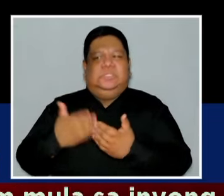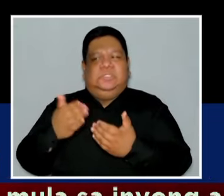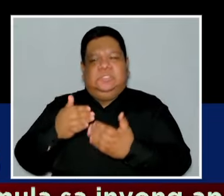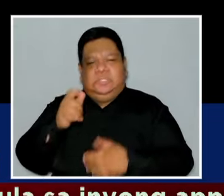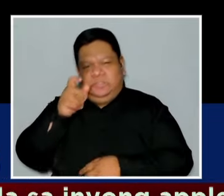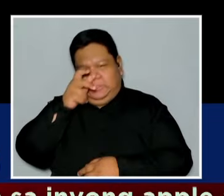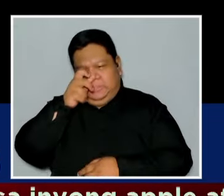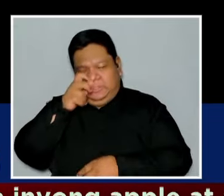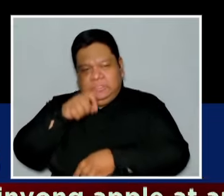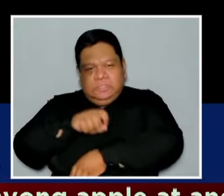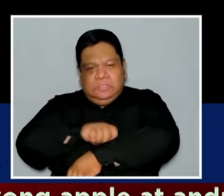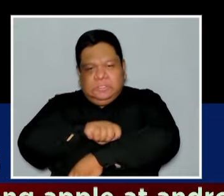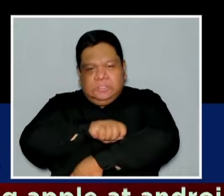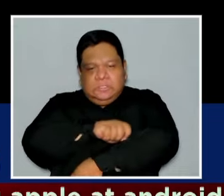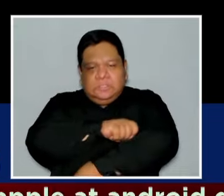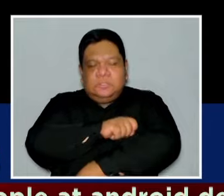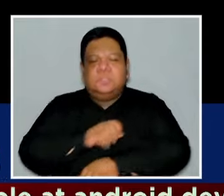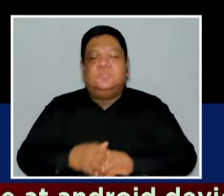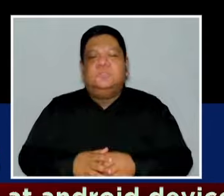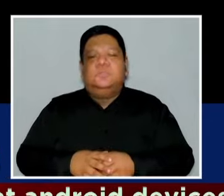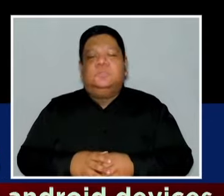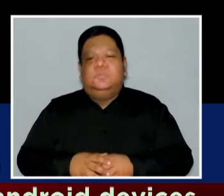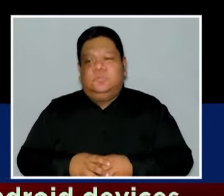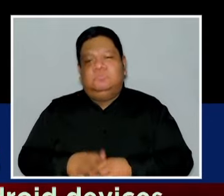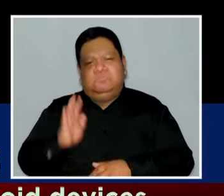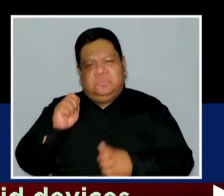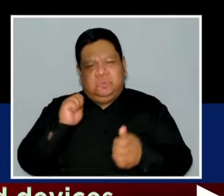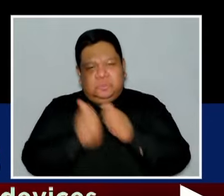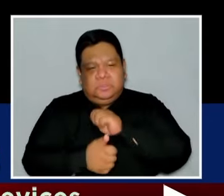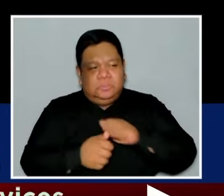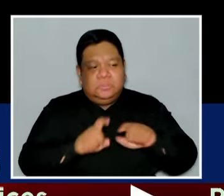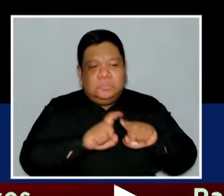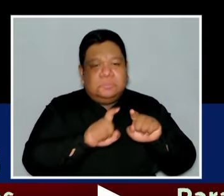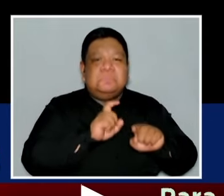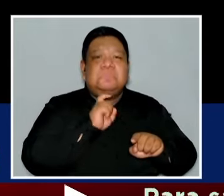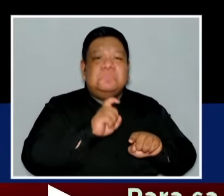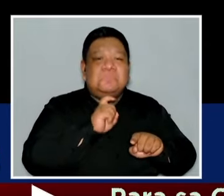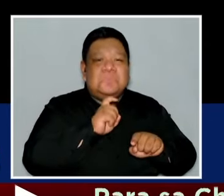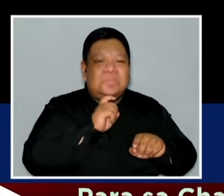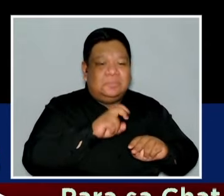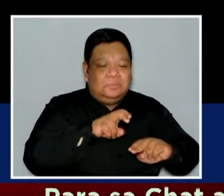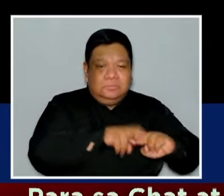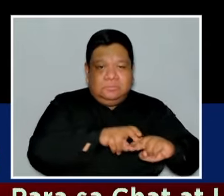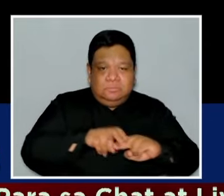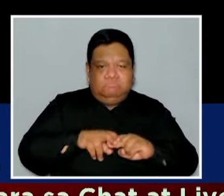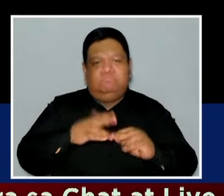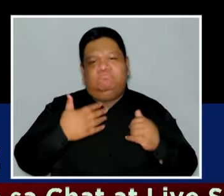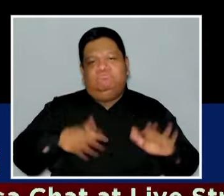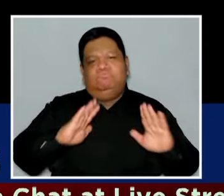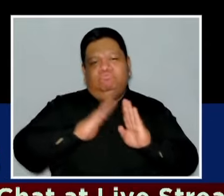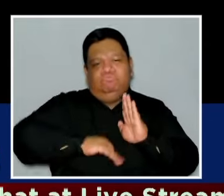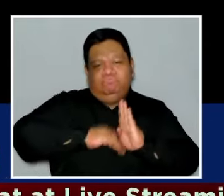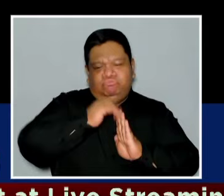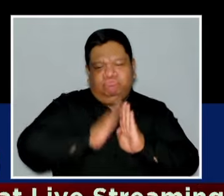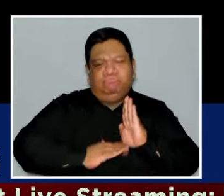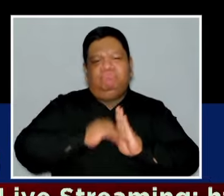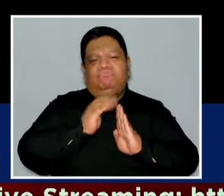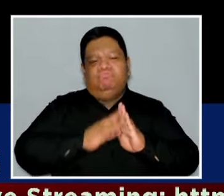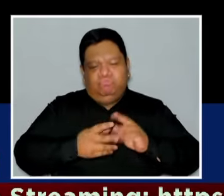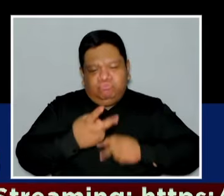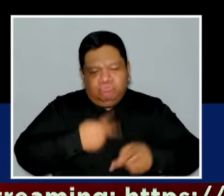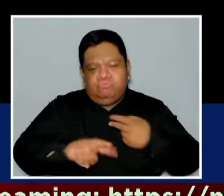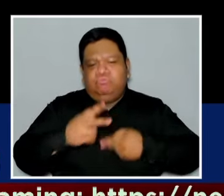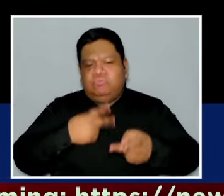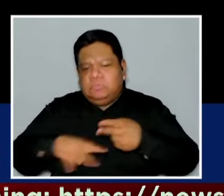surot. Unti-unti na rin kabayan na pinapalitan ng mga metal chairs na pininturahan na rin dito sa Terminal 3 habang isinasailalim sa